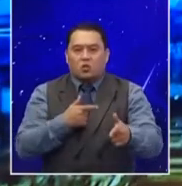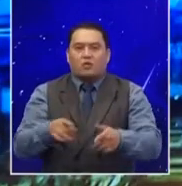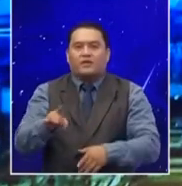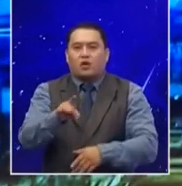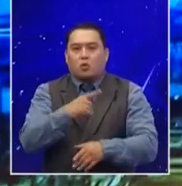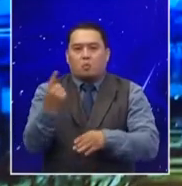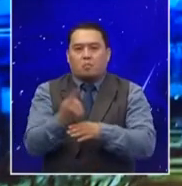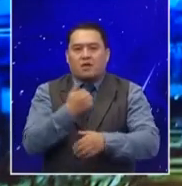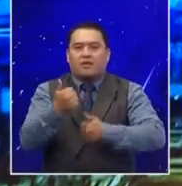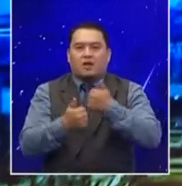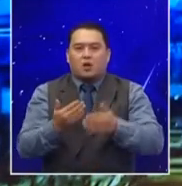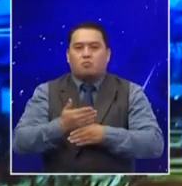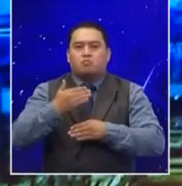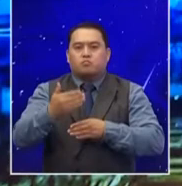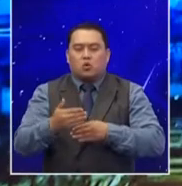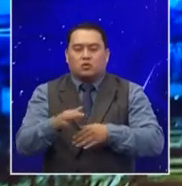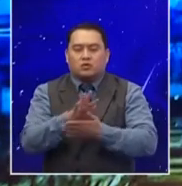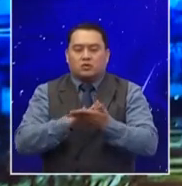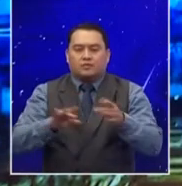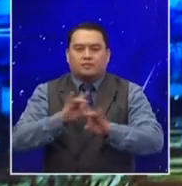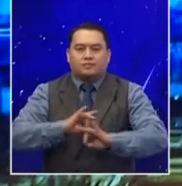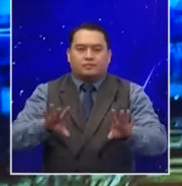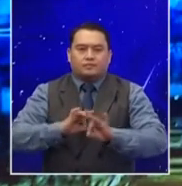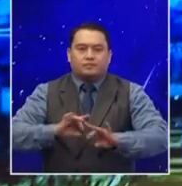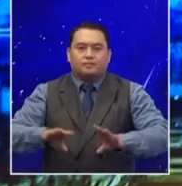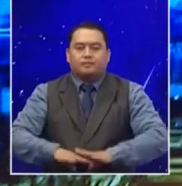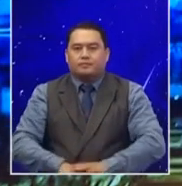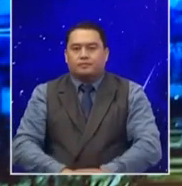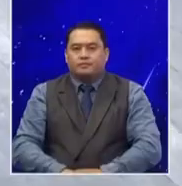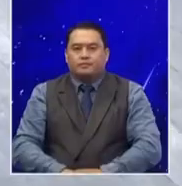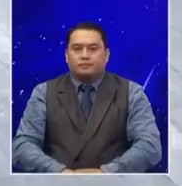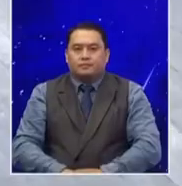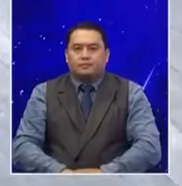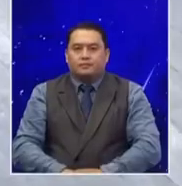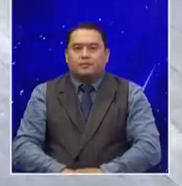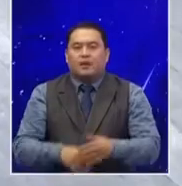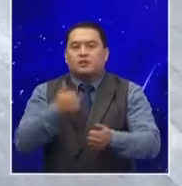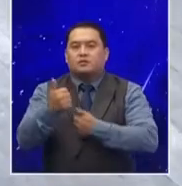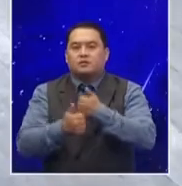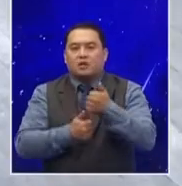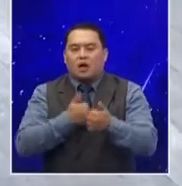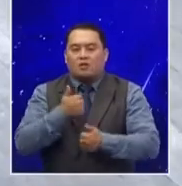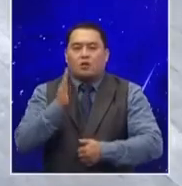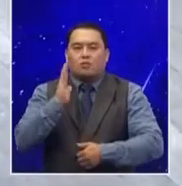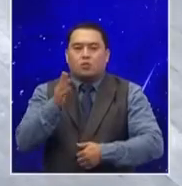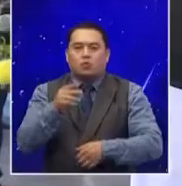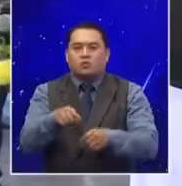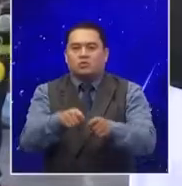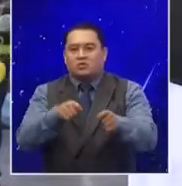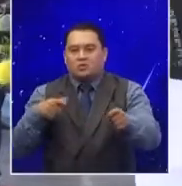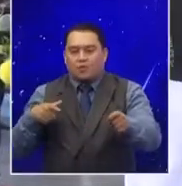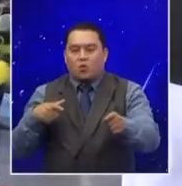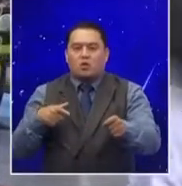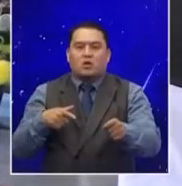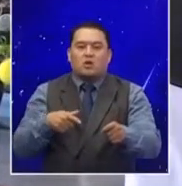региона к первым стартам после карантина расскажет наш корреспондент. Соревнование пройдет в двух дисциплинах – стрельба из классического